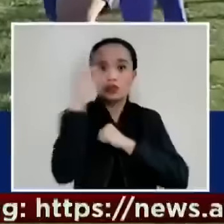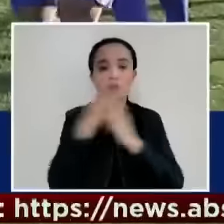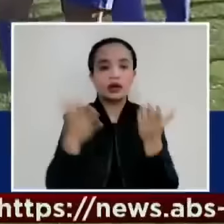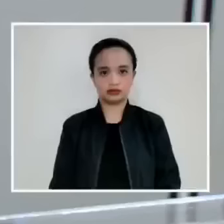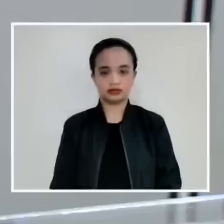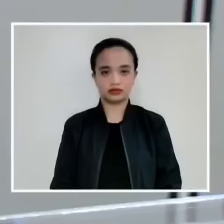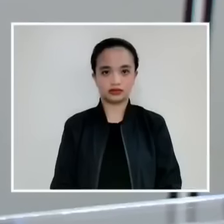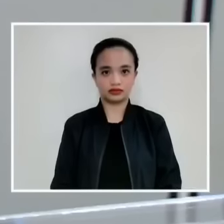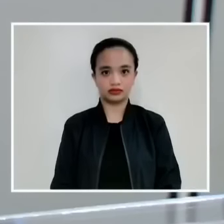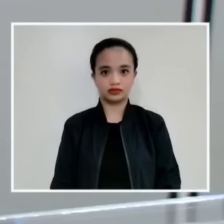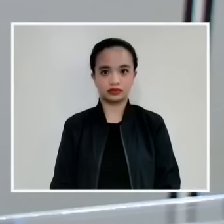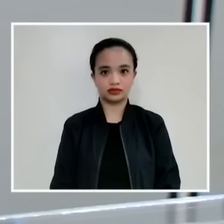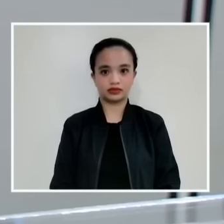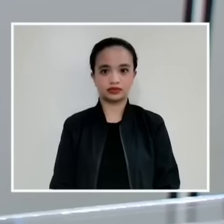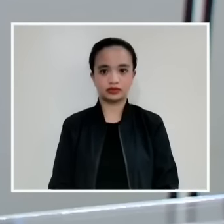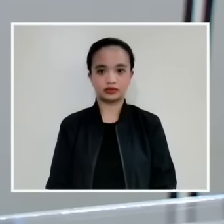Zealand.